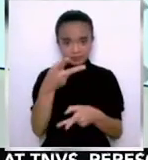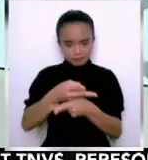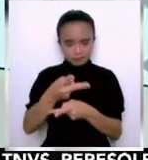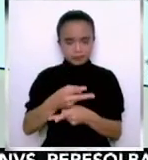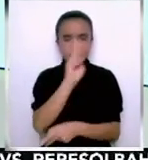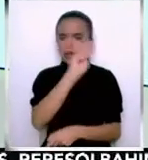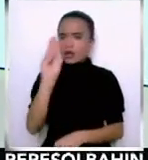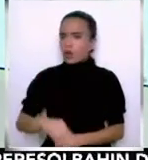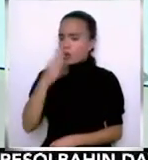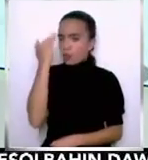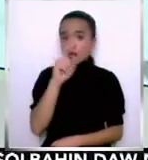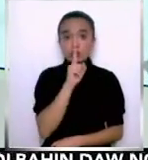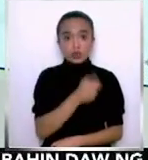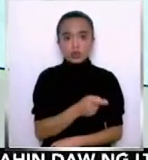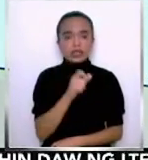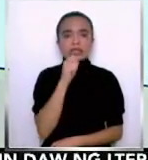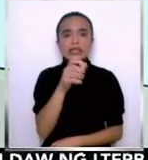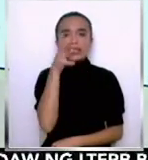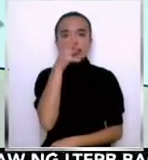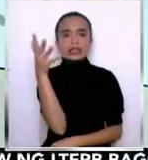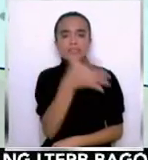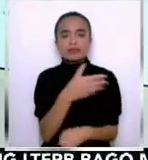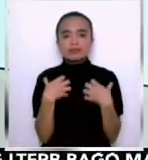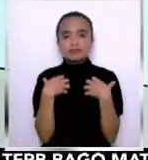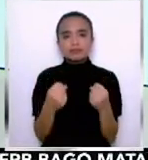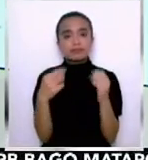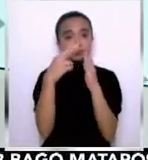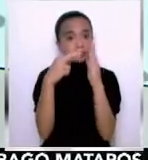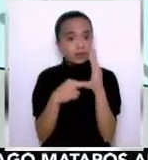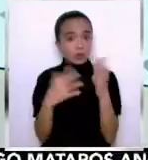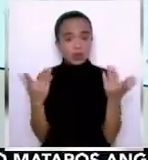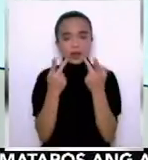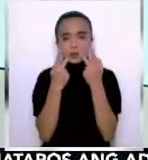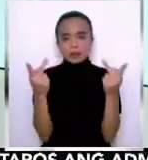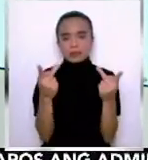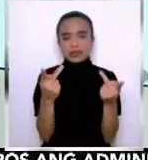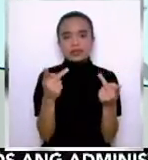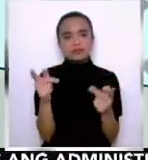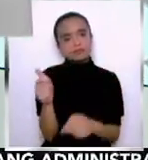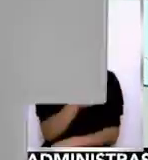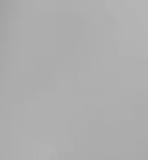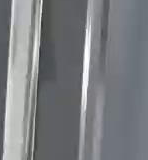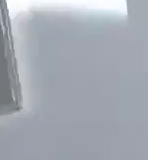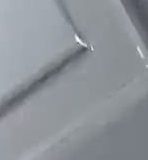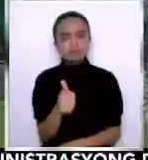tiyaking hindi na babaliwala ang health protocol sa mga pampublikong sasakyan. Yan ang aking tinutukan.